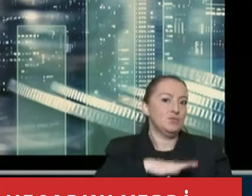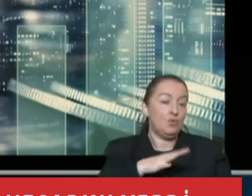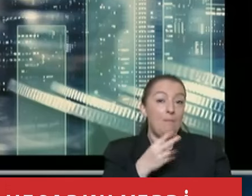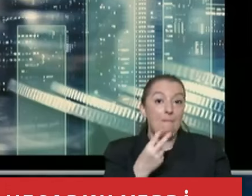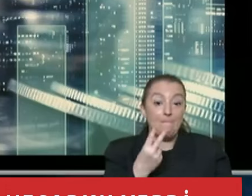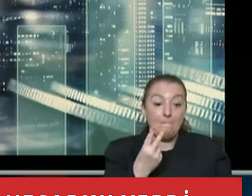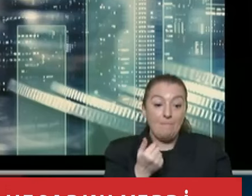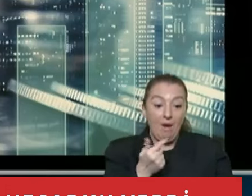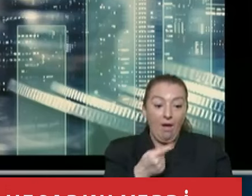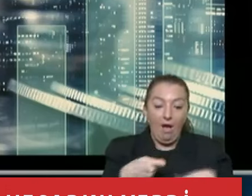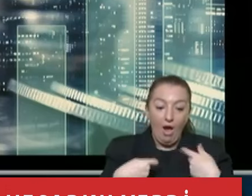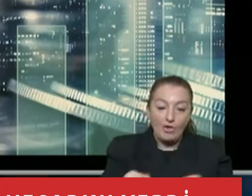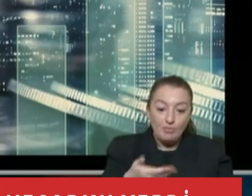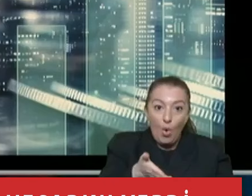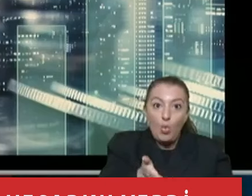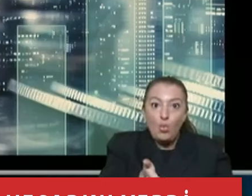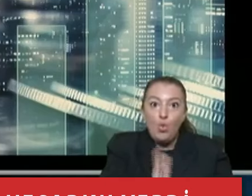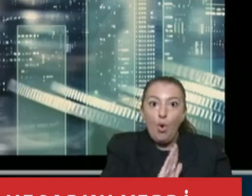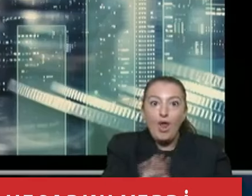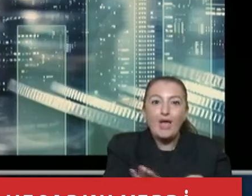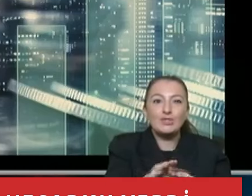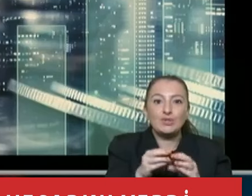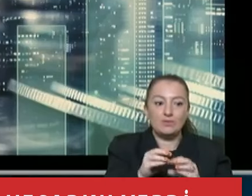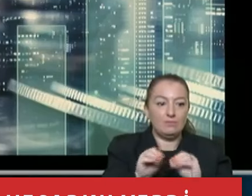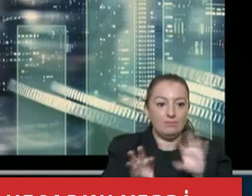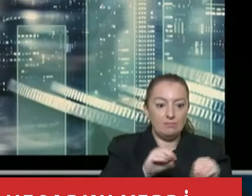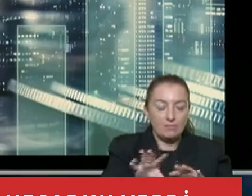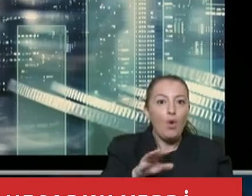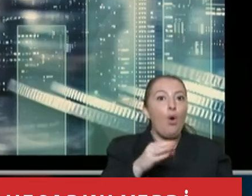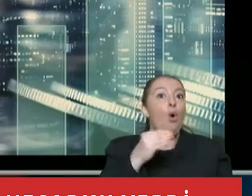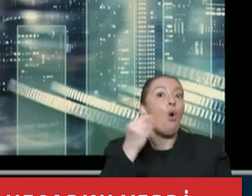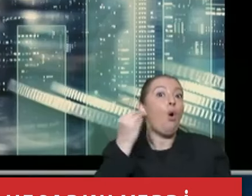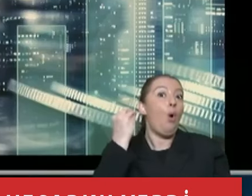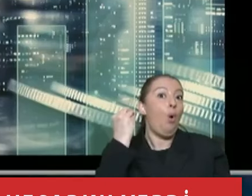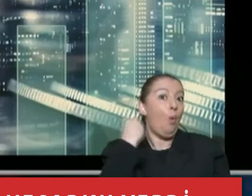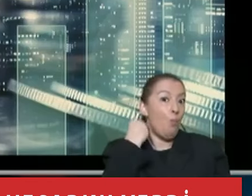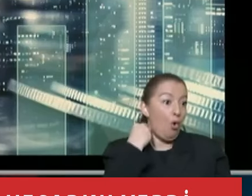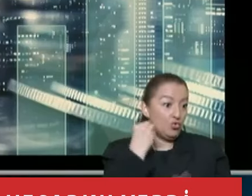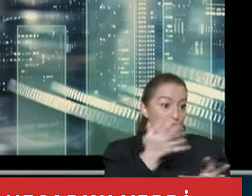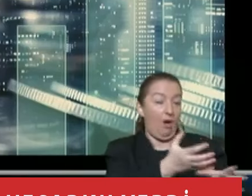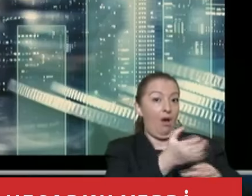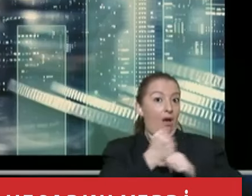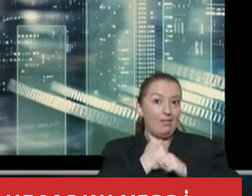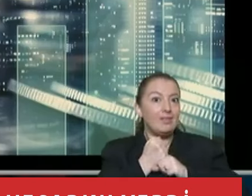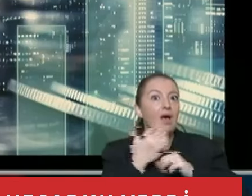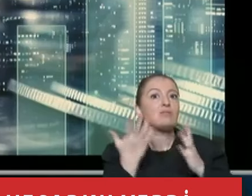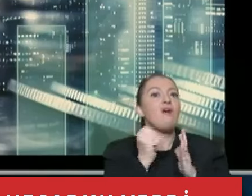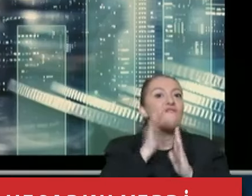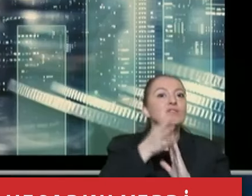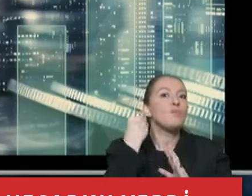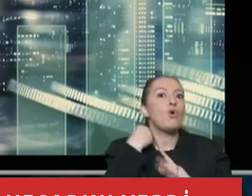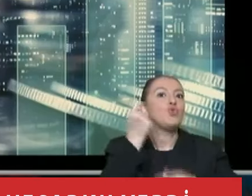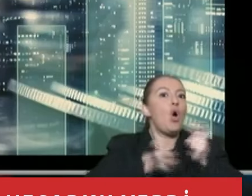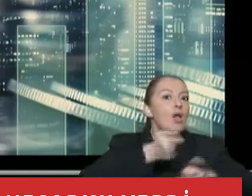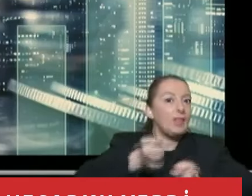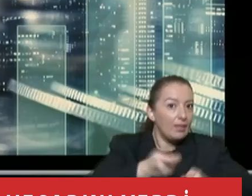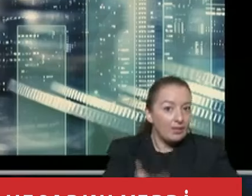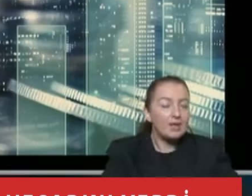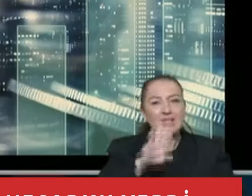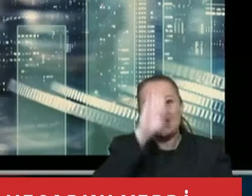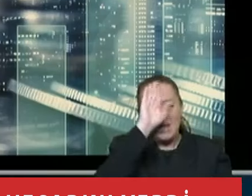yönettiğimiz için hem borçlandığı daha fazla borç geri ödemesi yaptık hem de İstanbul'un her